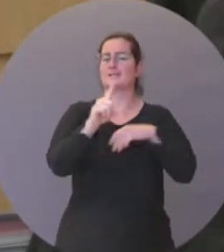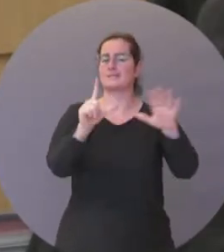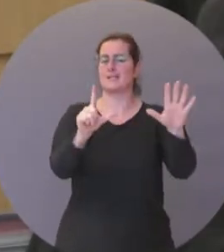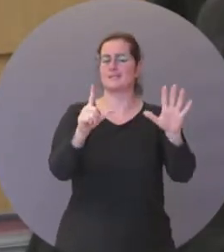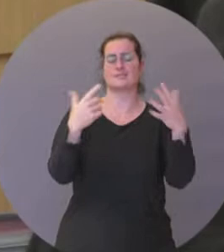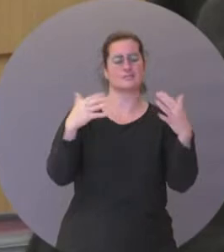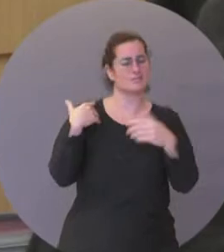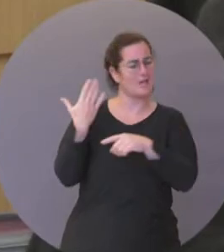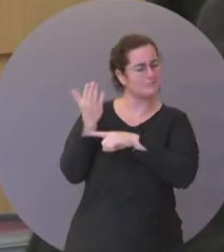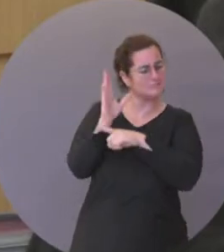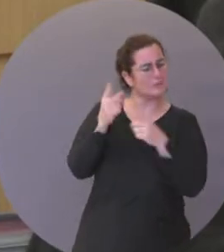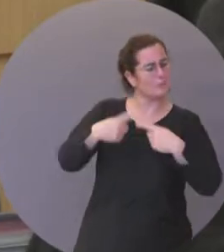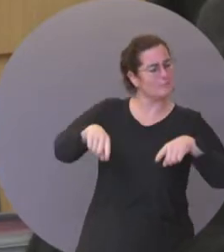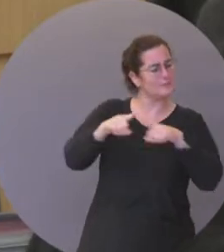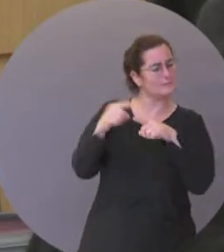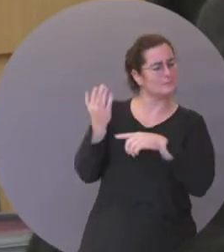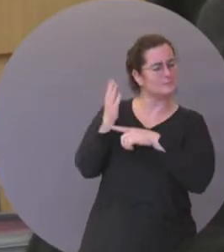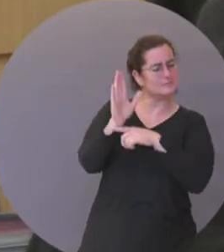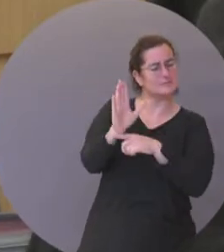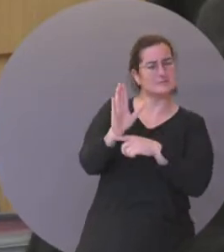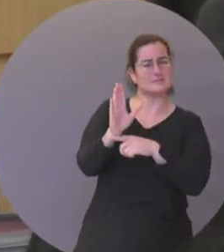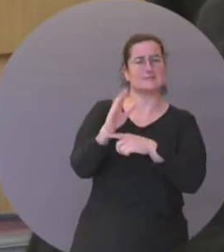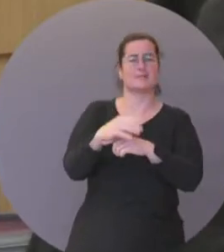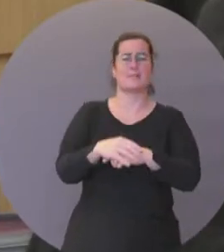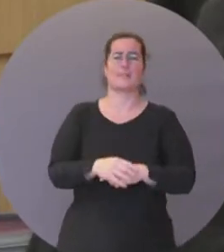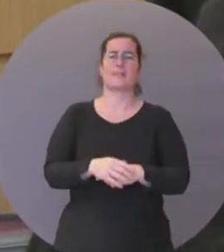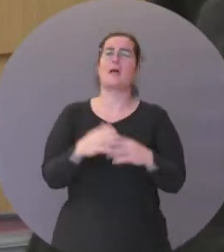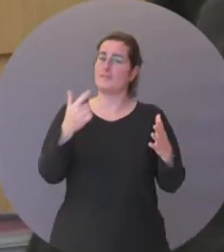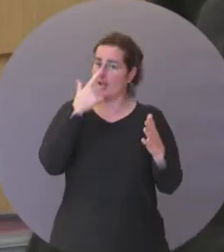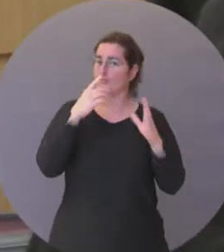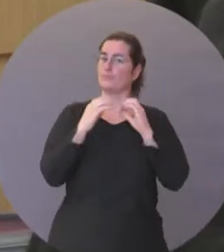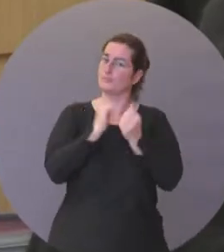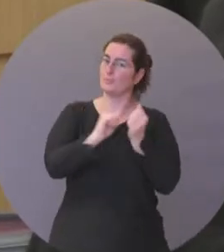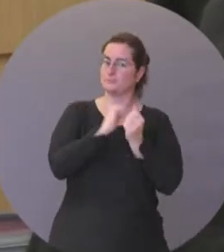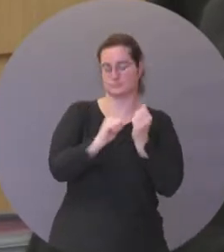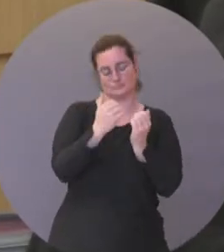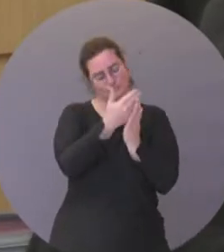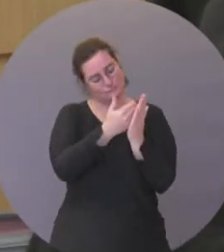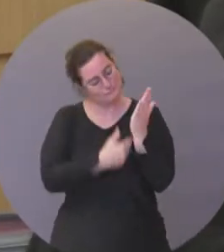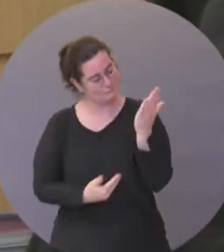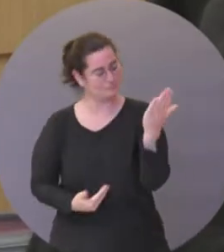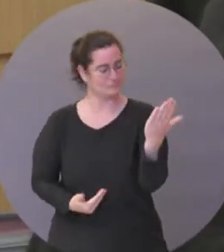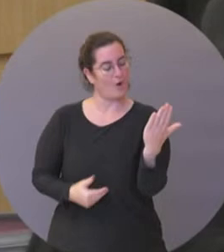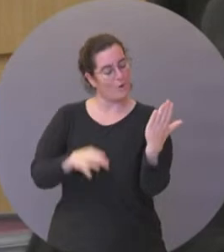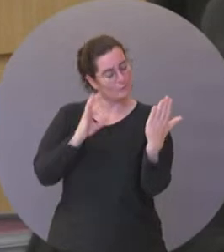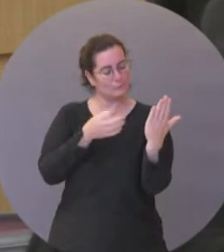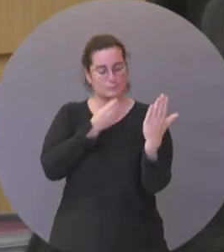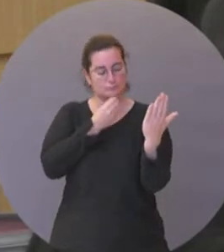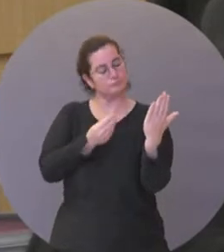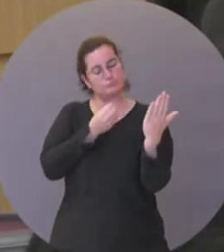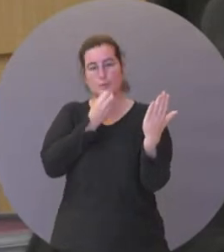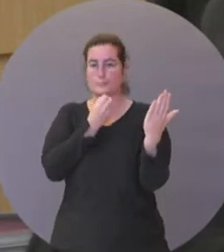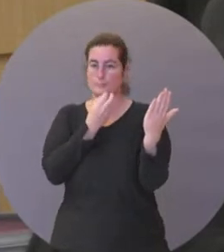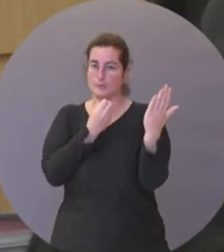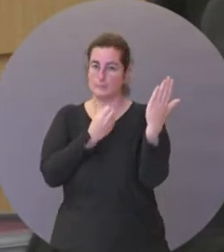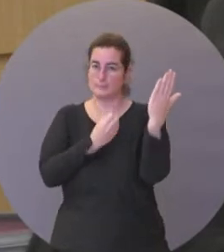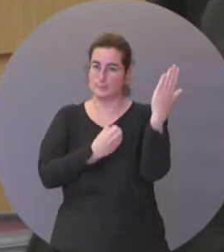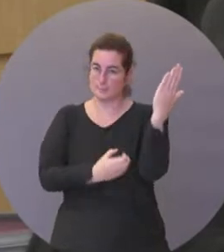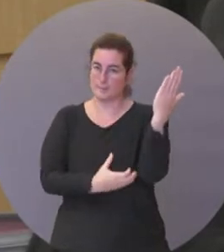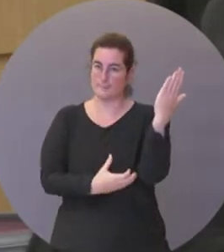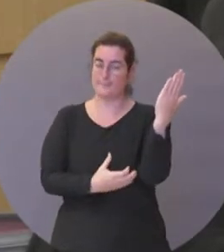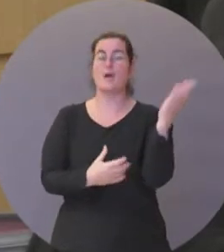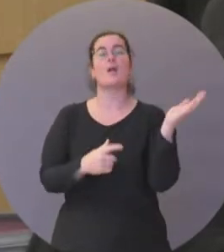dernièrement commission est plutôt séduisante sur le papier nous saluons bien évidemment les liens de